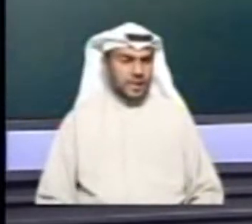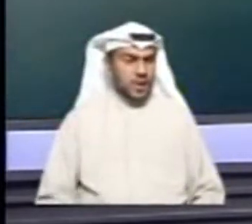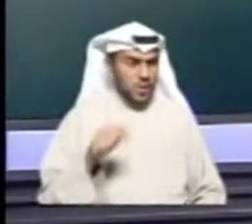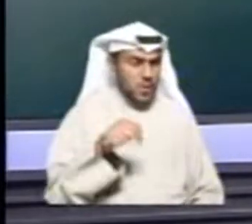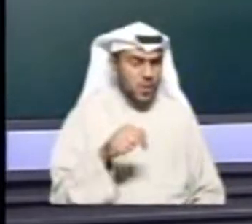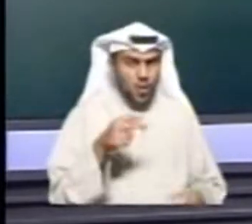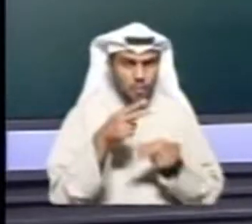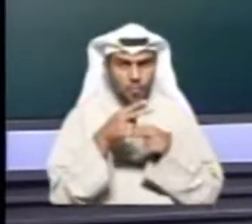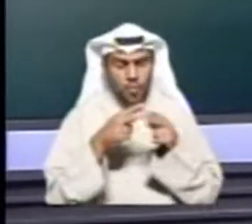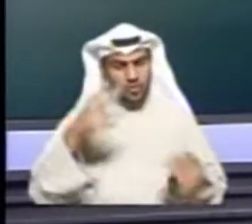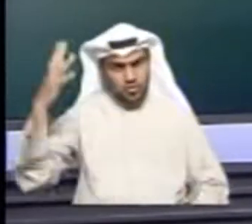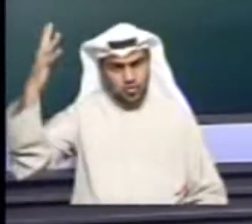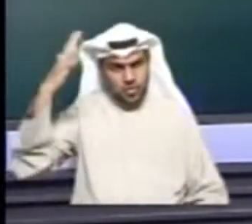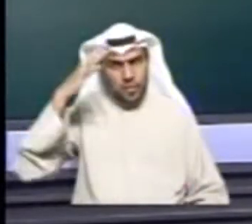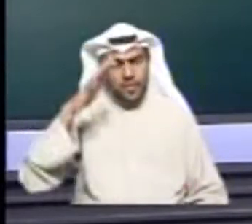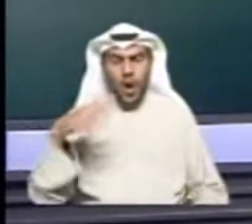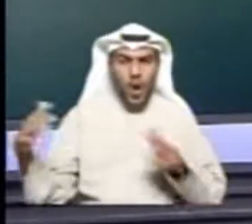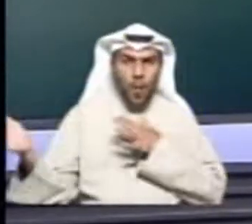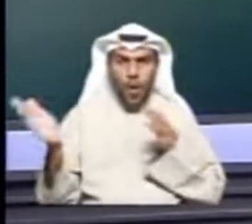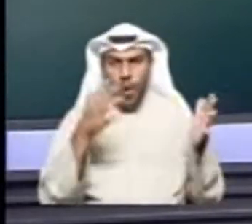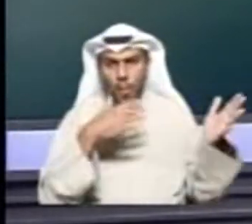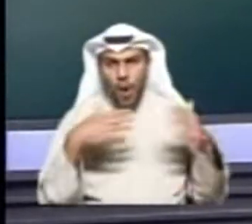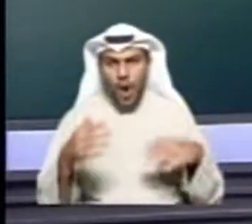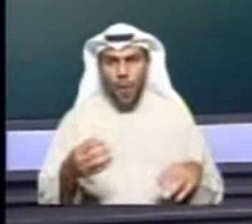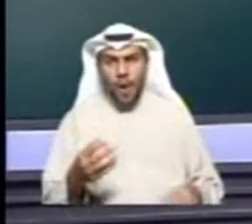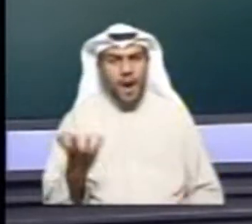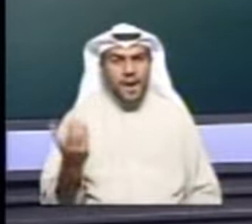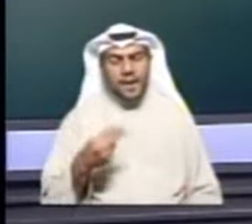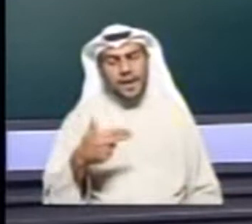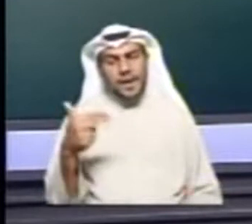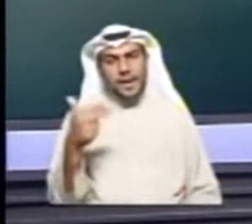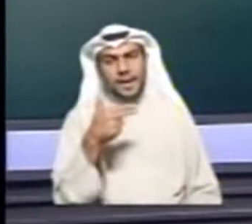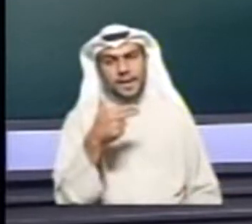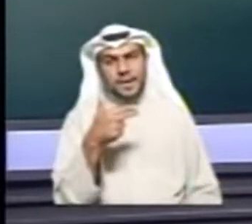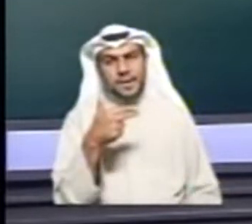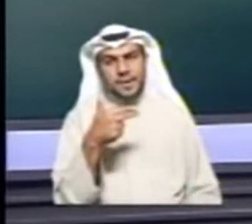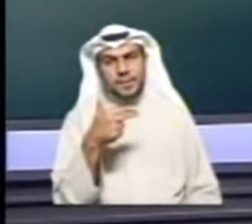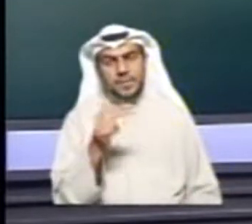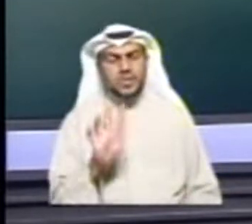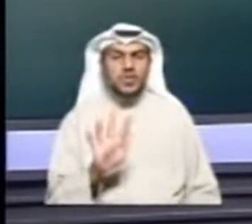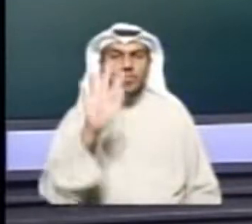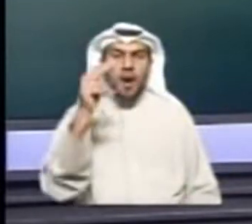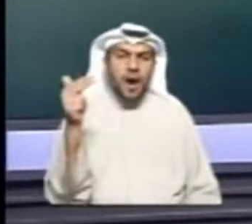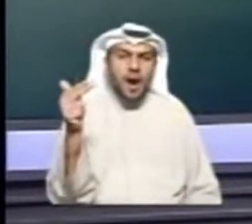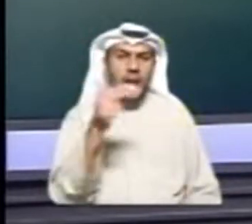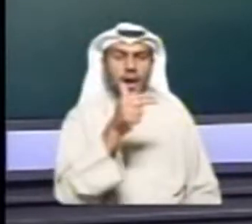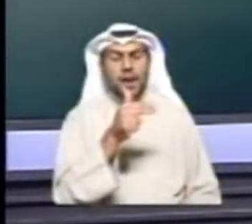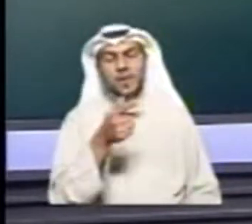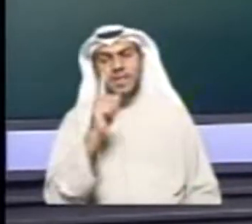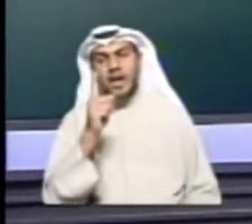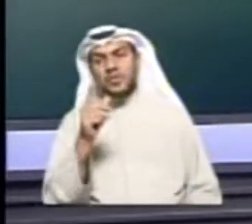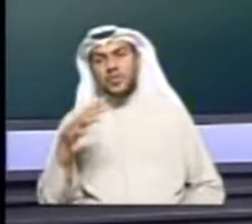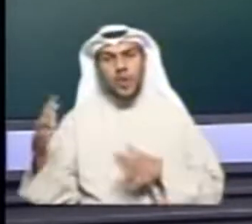الكويت أجواء مشمسة مع هواء حاليا غربي إلى شمالي غربي سرعته 11 كيلومتر في الساعة. درجة الحرارة